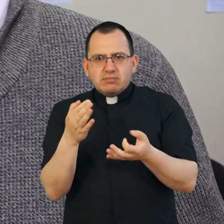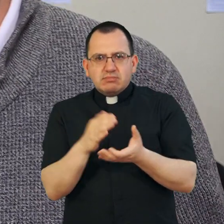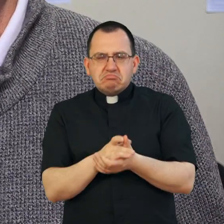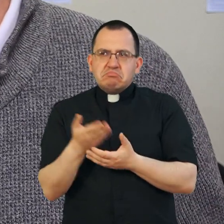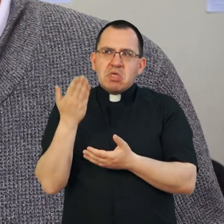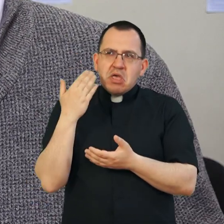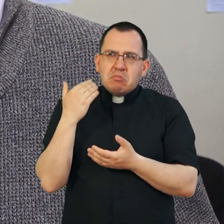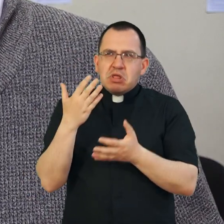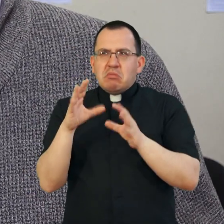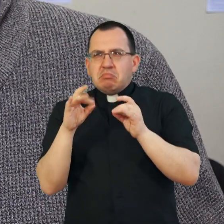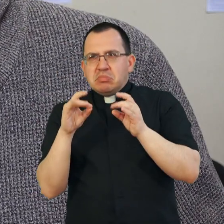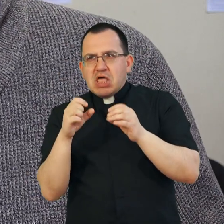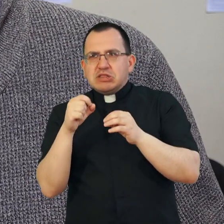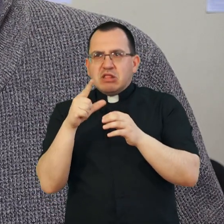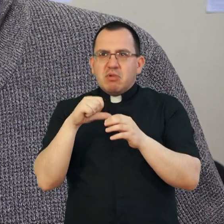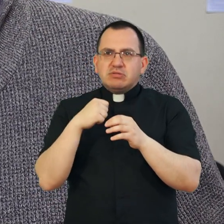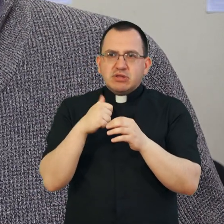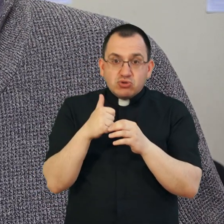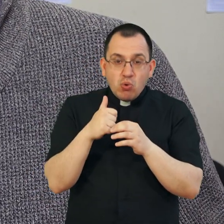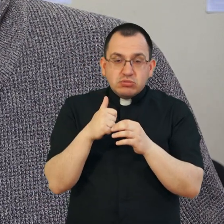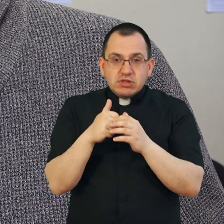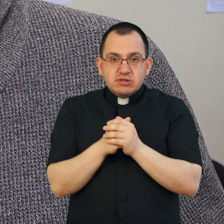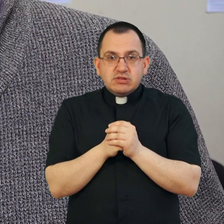jedno 10-12 godina kad smo krenuli,